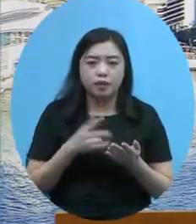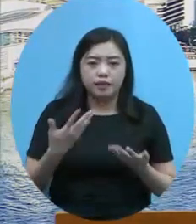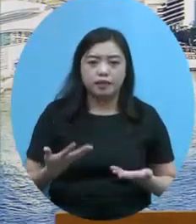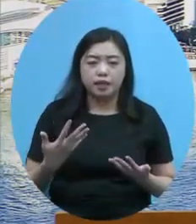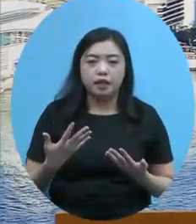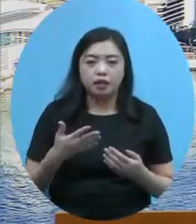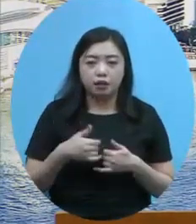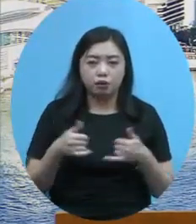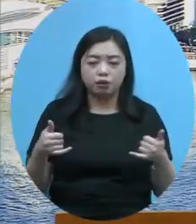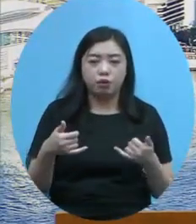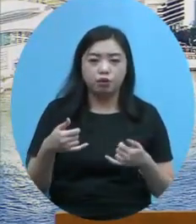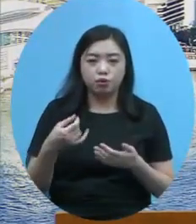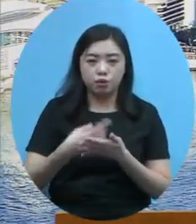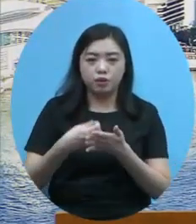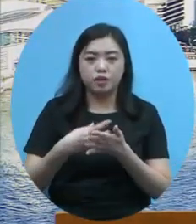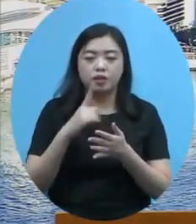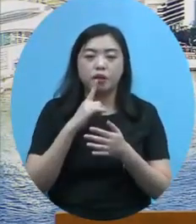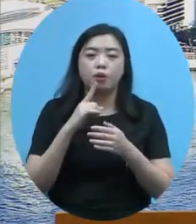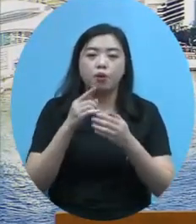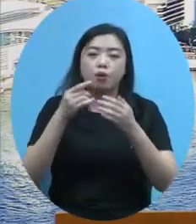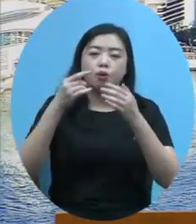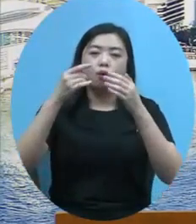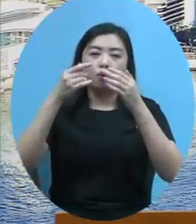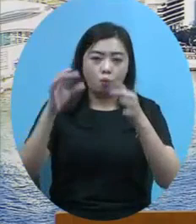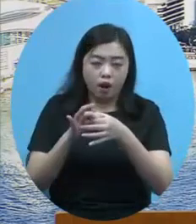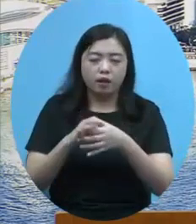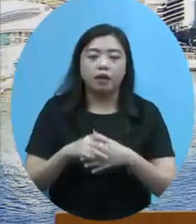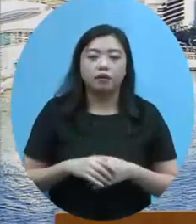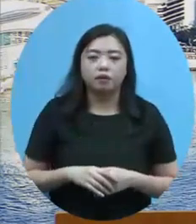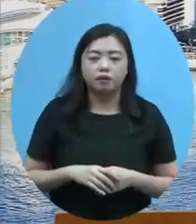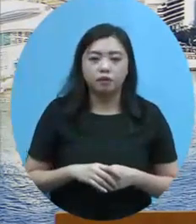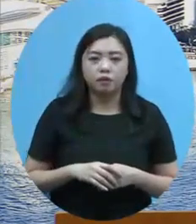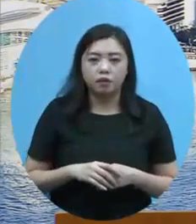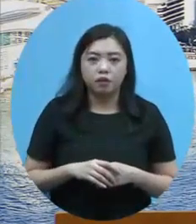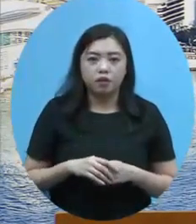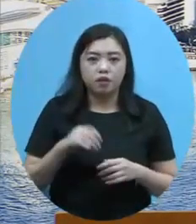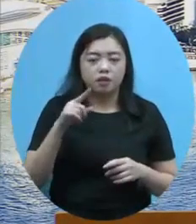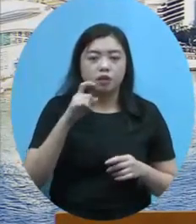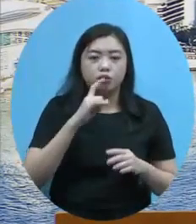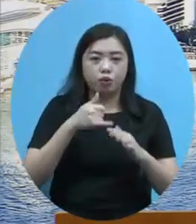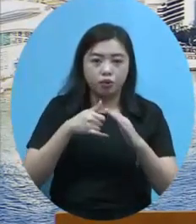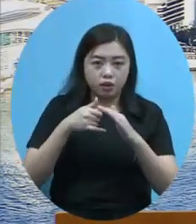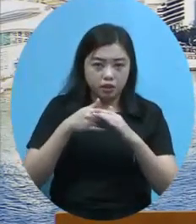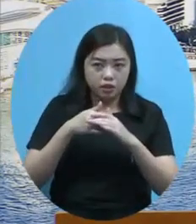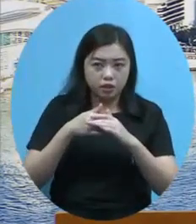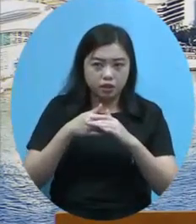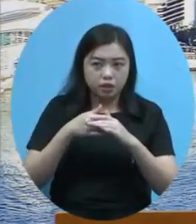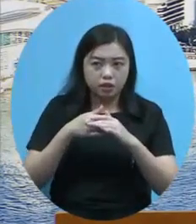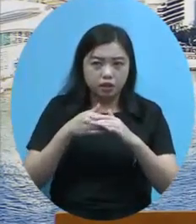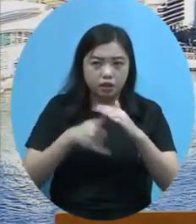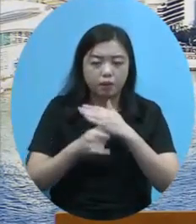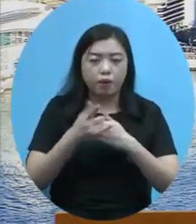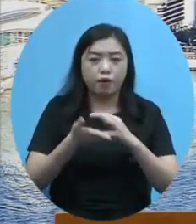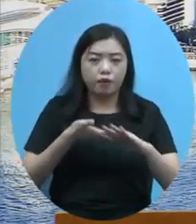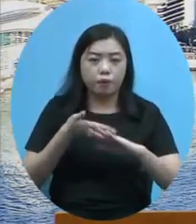在社交距離措施係即係逐步放寬係相關嘅。咁即係當進入一個復常嘅狀態嘅時候咧，自